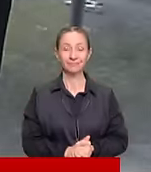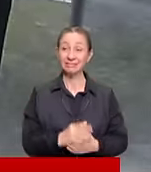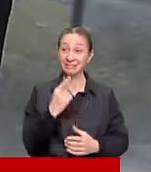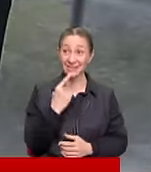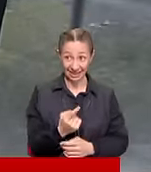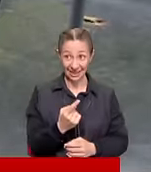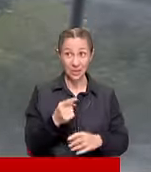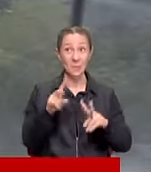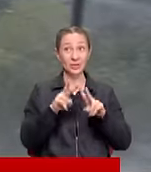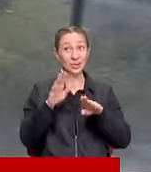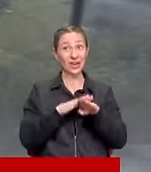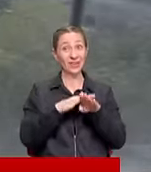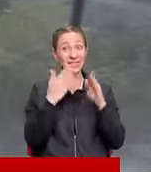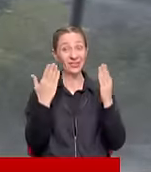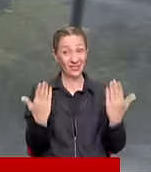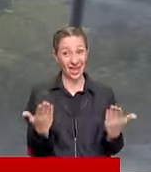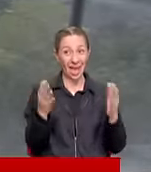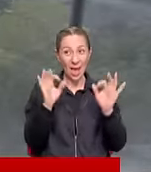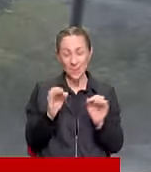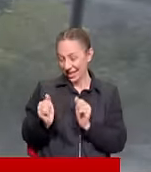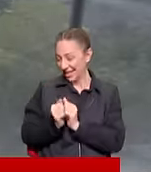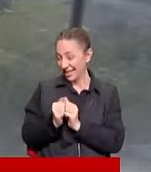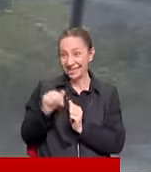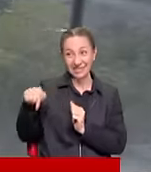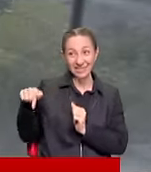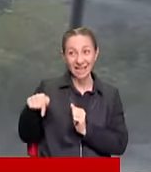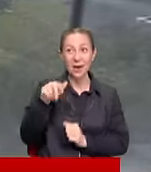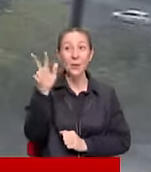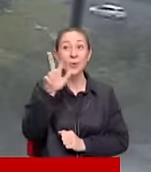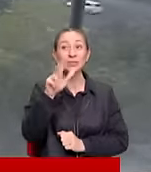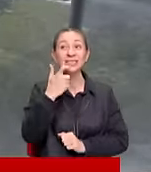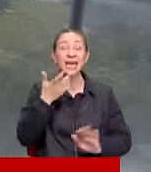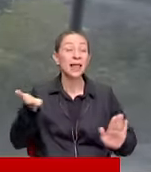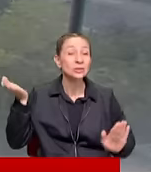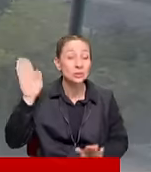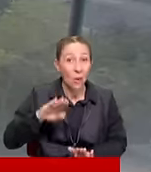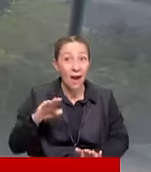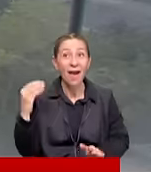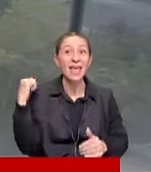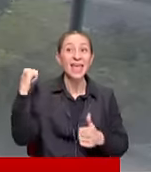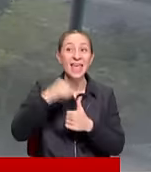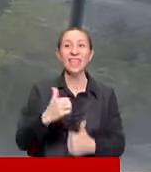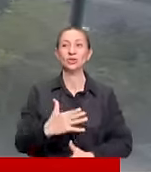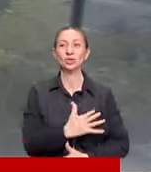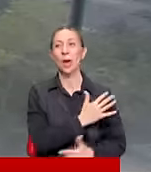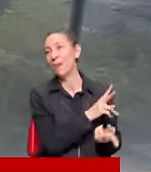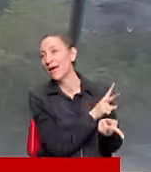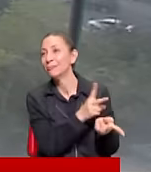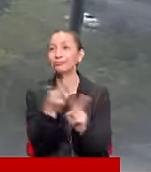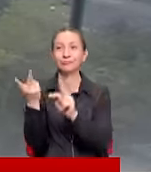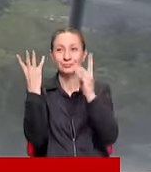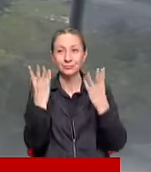Dedi Mansur Yavaş ve hemen yanında 30 sene sonra yeniden Cumhuriyet Halk Partisi'ne